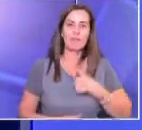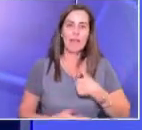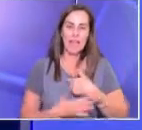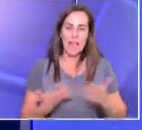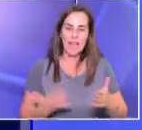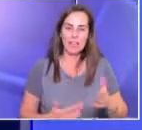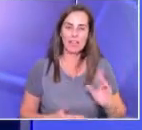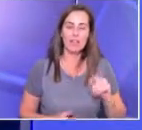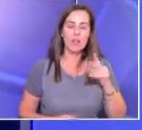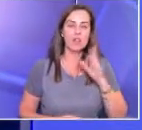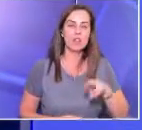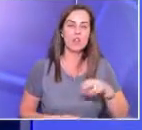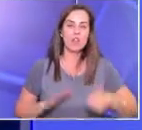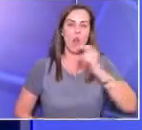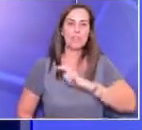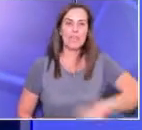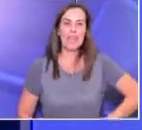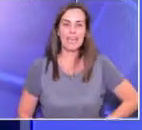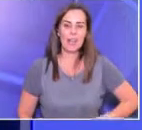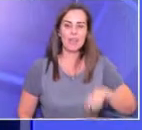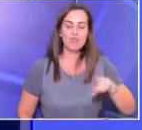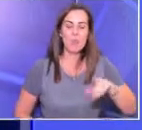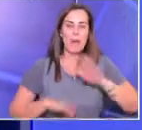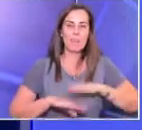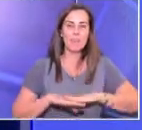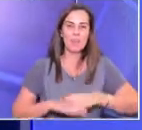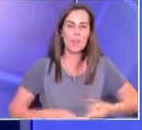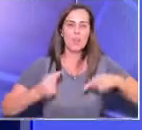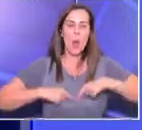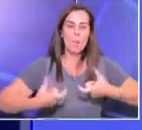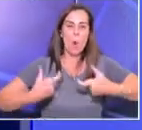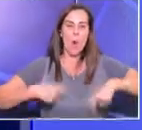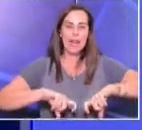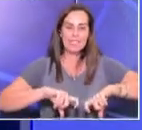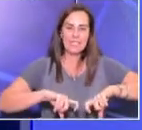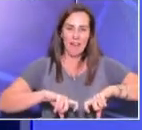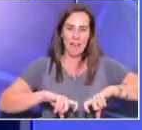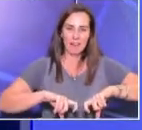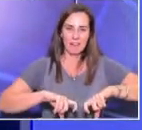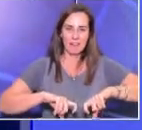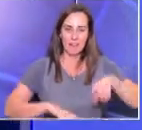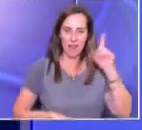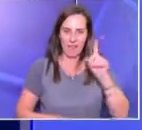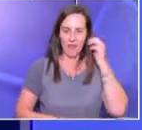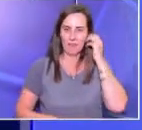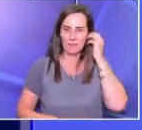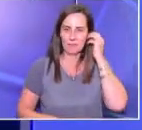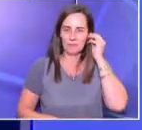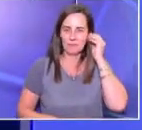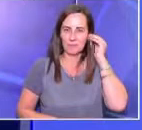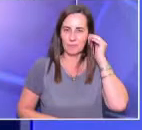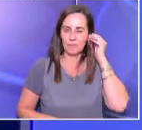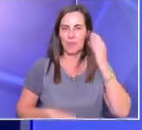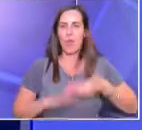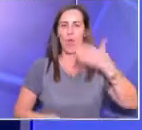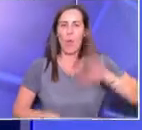אין שריפים. יש ראש עירייה שהוא מכהן כיו"ר המועצה הנבחרת של העיר. אבל... רוב